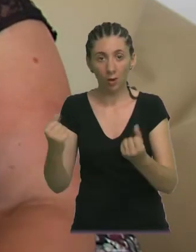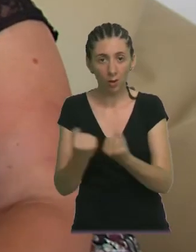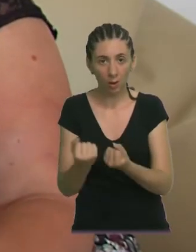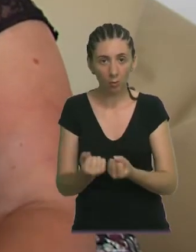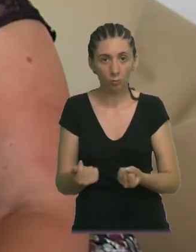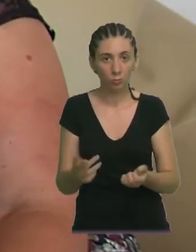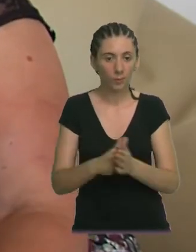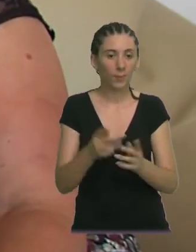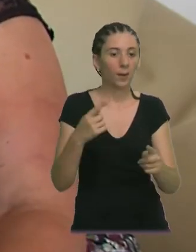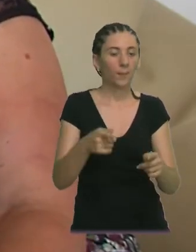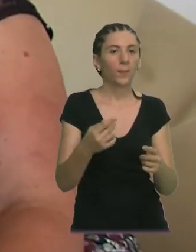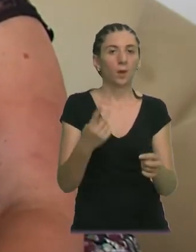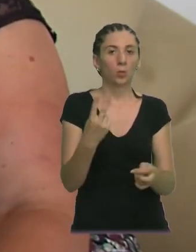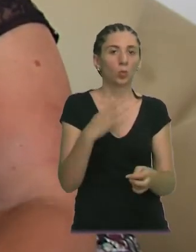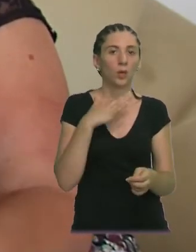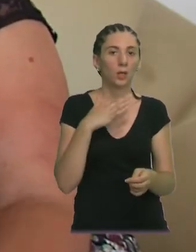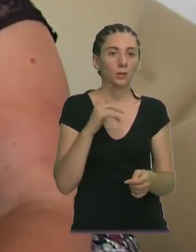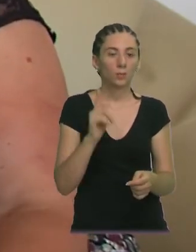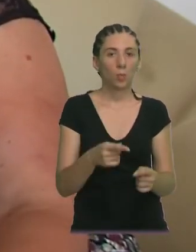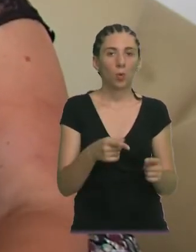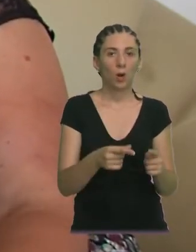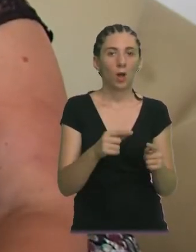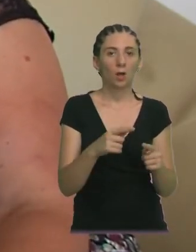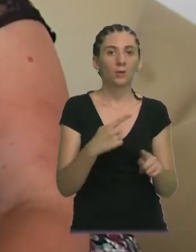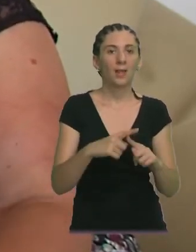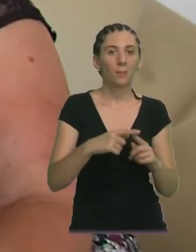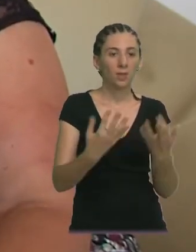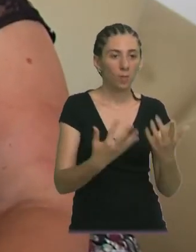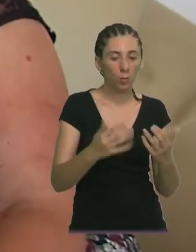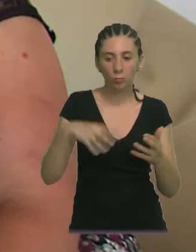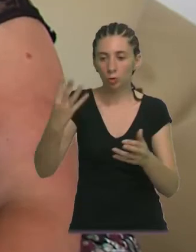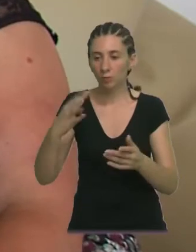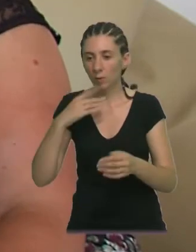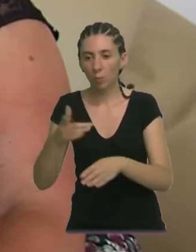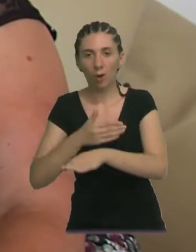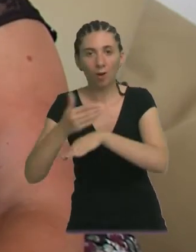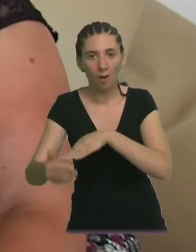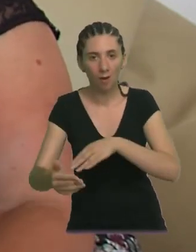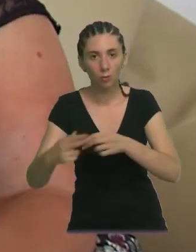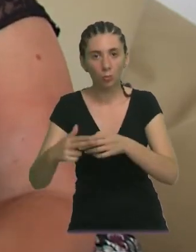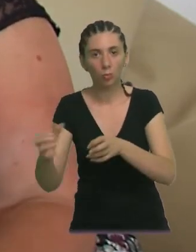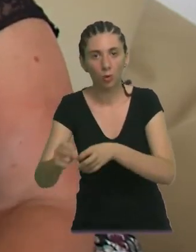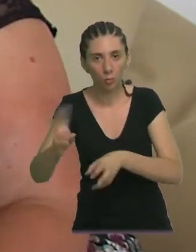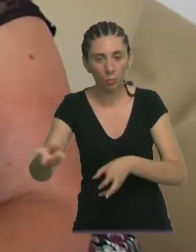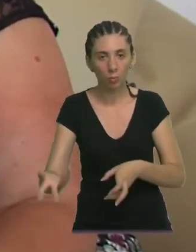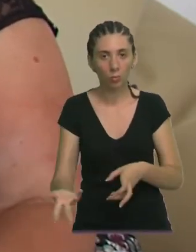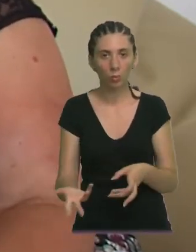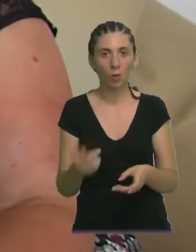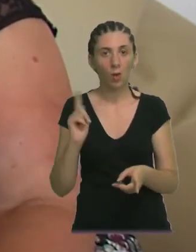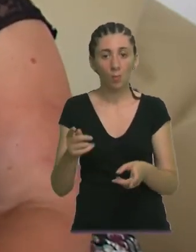nauči, ne znam, tablicu množenja u drugom razredu, da je u četvrtom to kasno zauči, da će doći nešto drugo, da